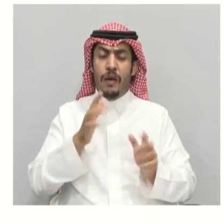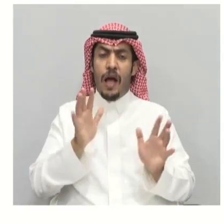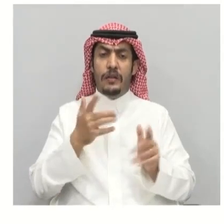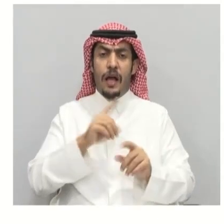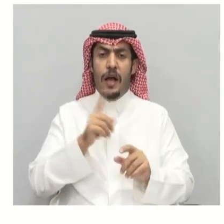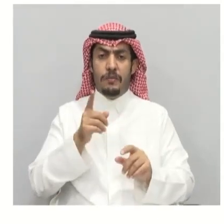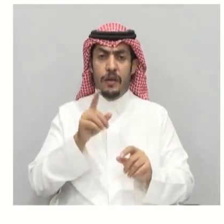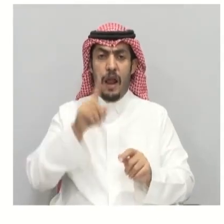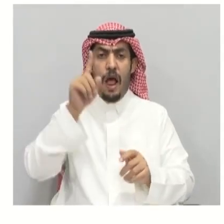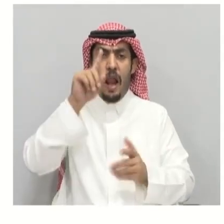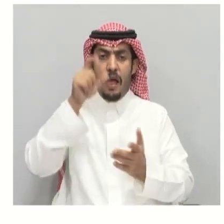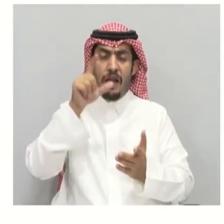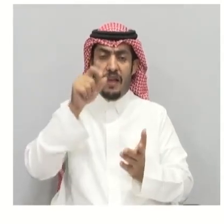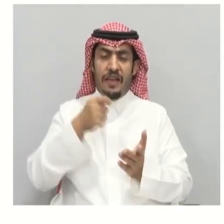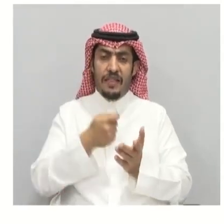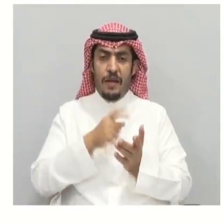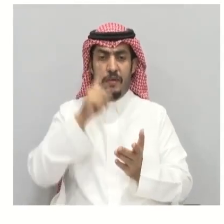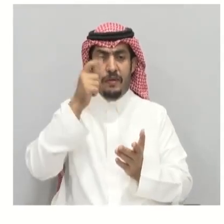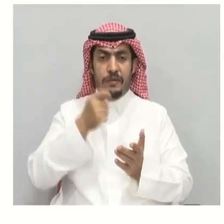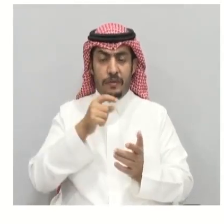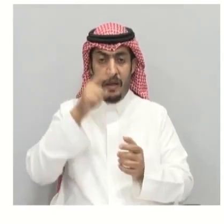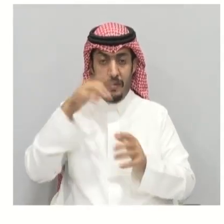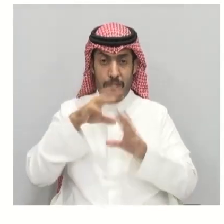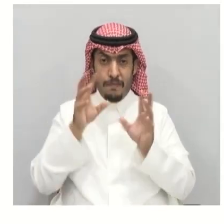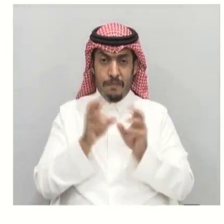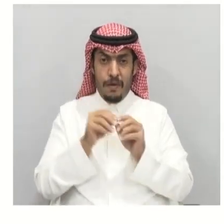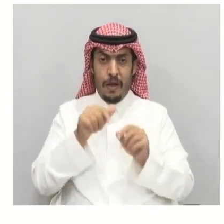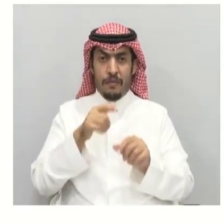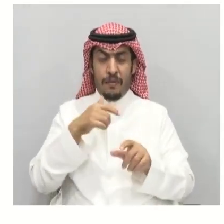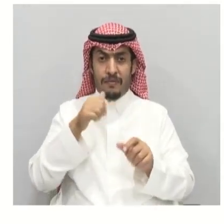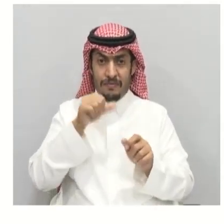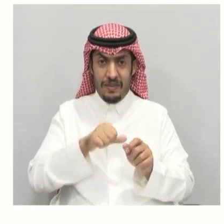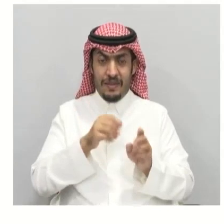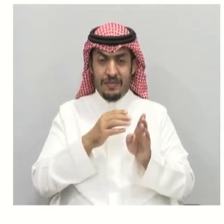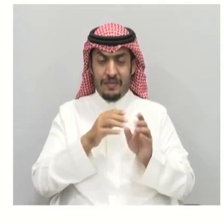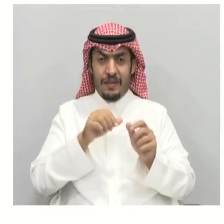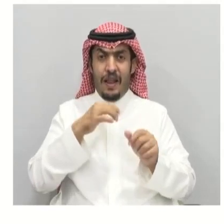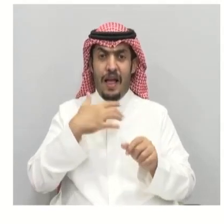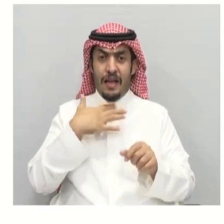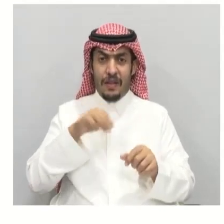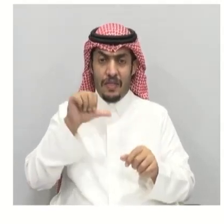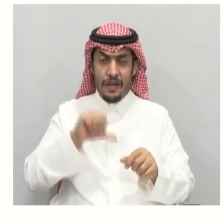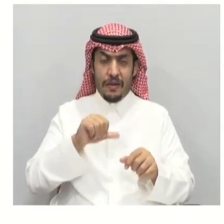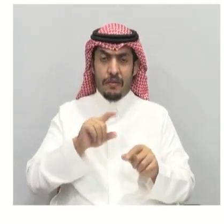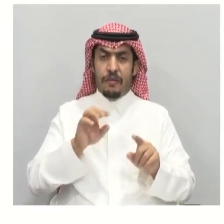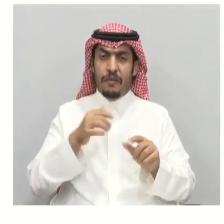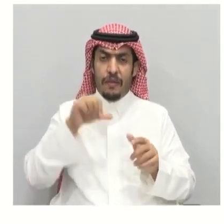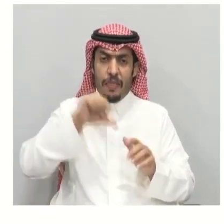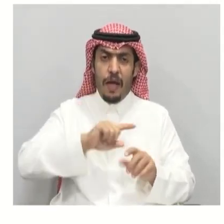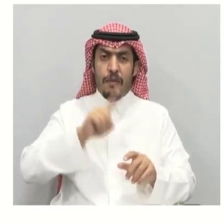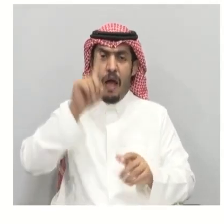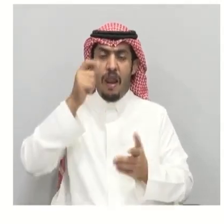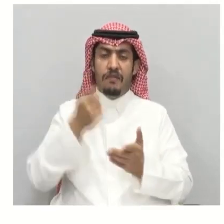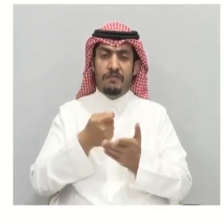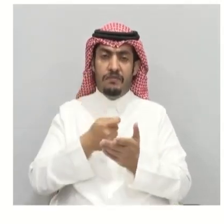بشيء قد كتبه الله لك ولو اجتمعوا على ان يضروك بشيء لم يضروك الا بشيء قد